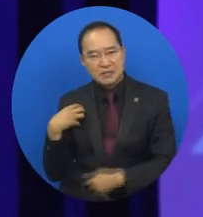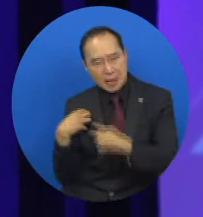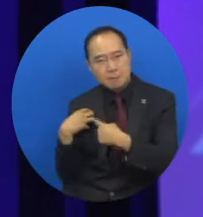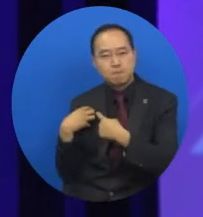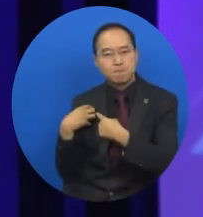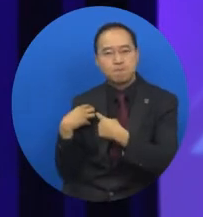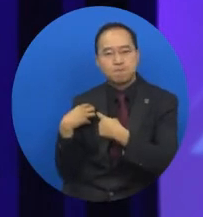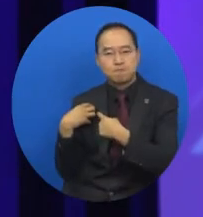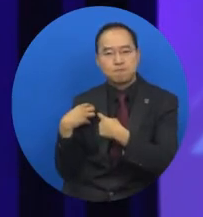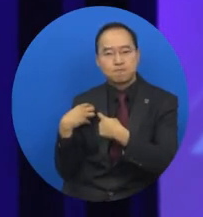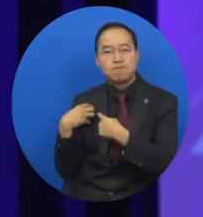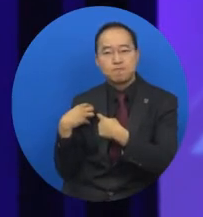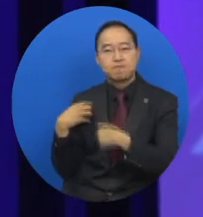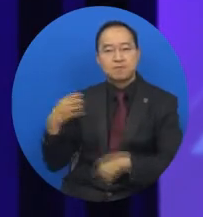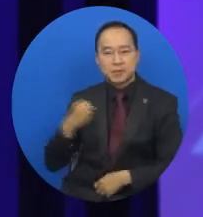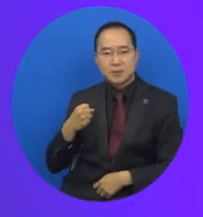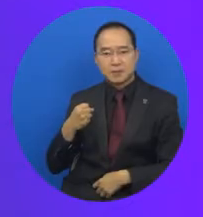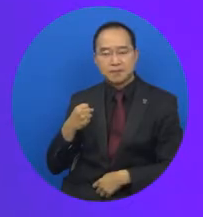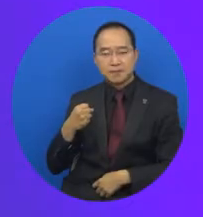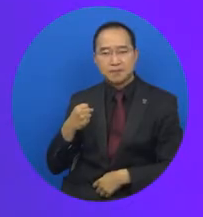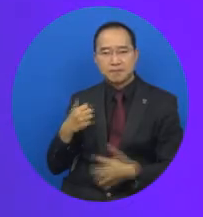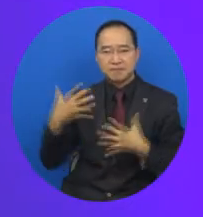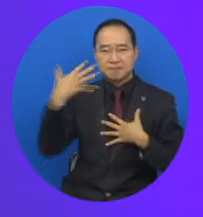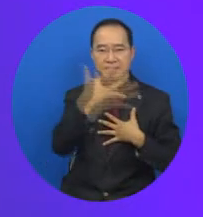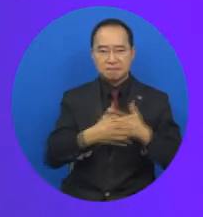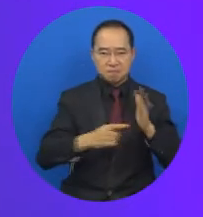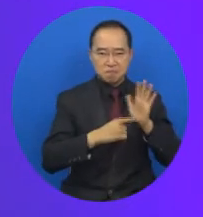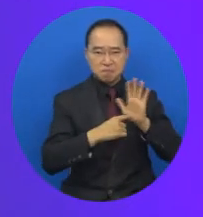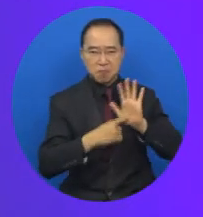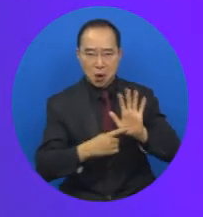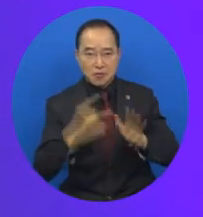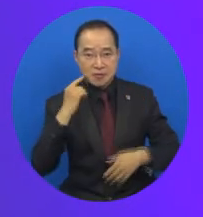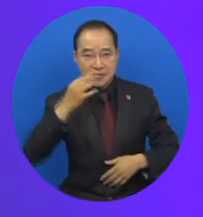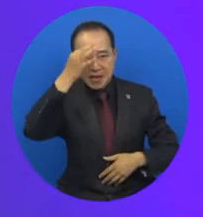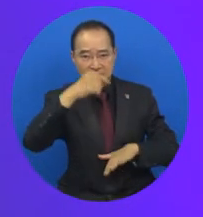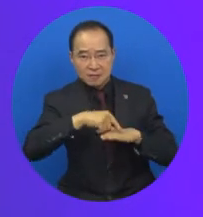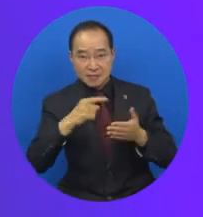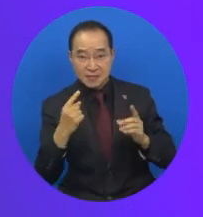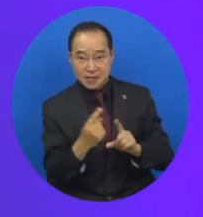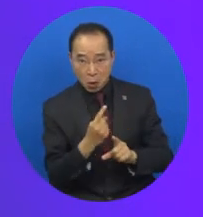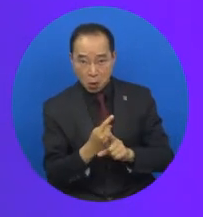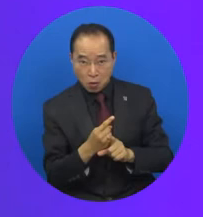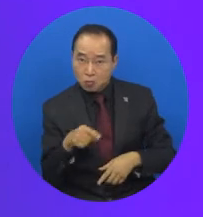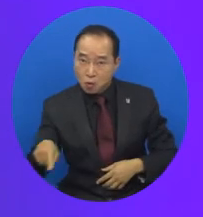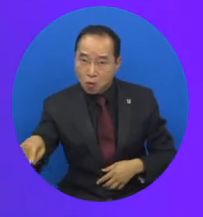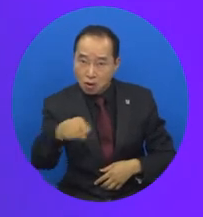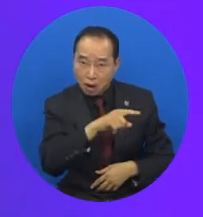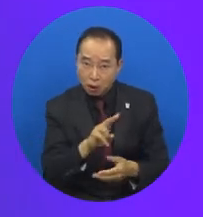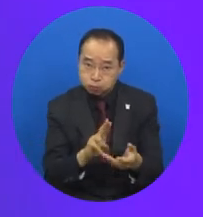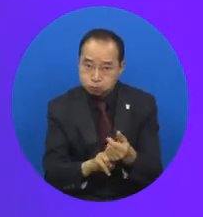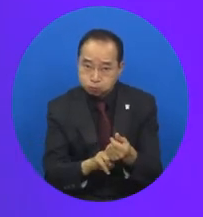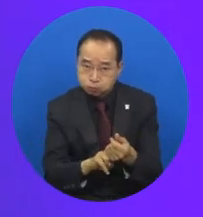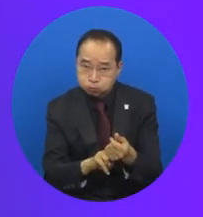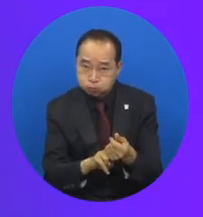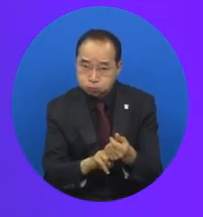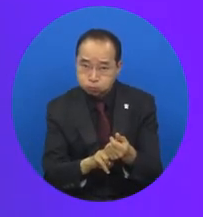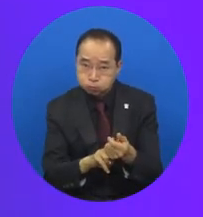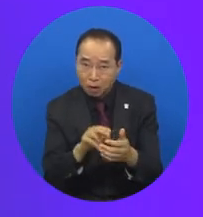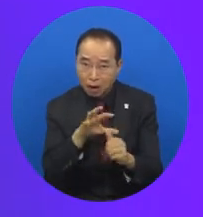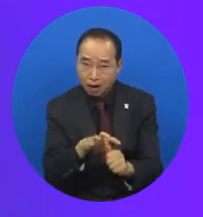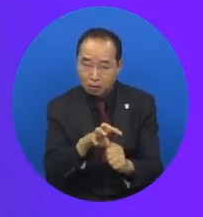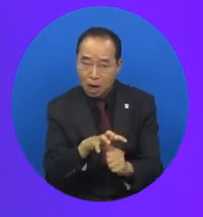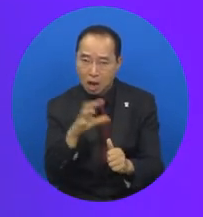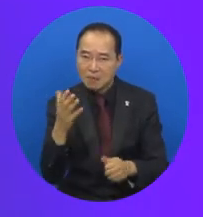의무감 같은 걸 느꼈어요. 책임감. 표현예술 치료를 통해서 이런 잠재력들을 정말 무한하게 개발해 줄 수가